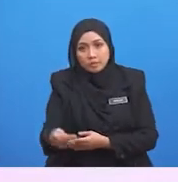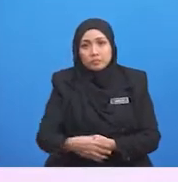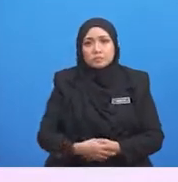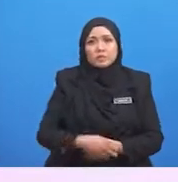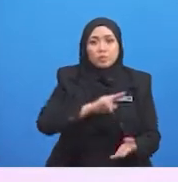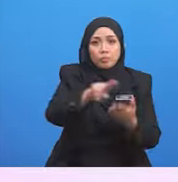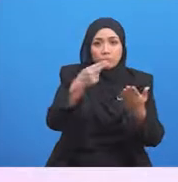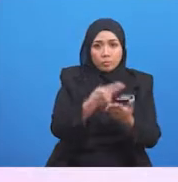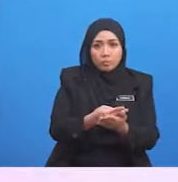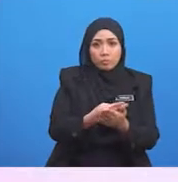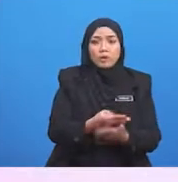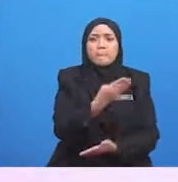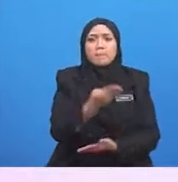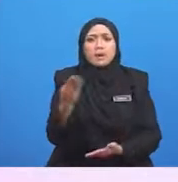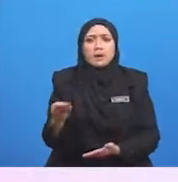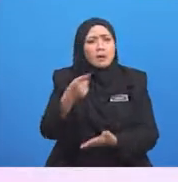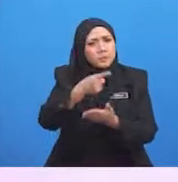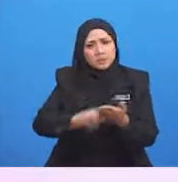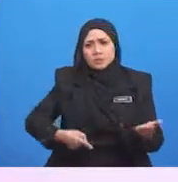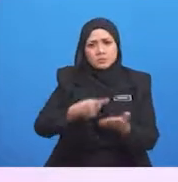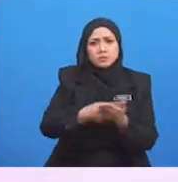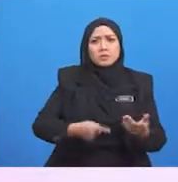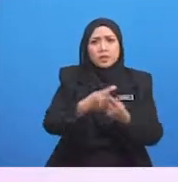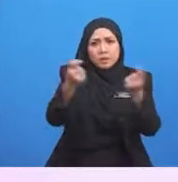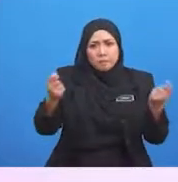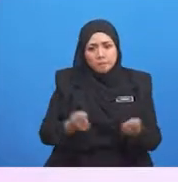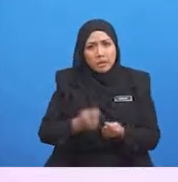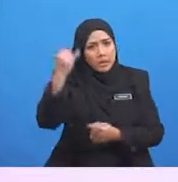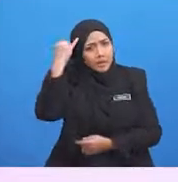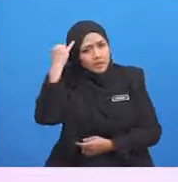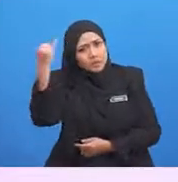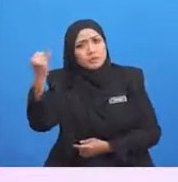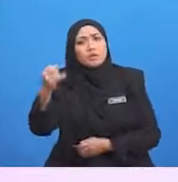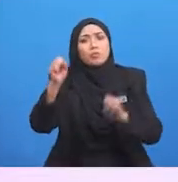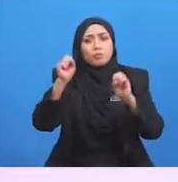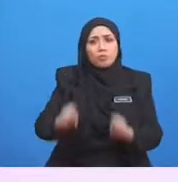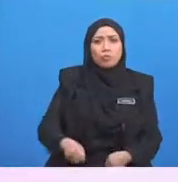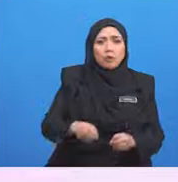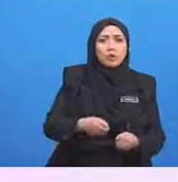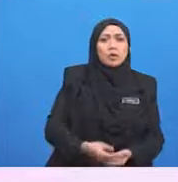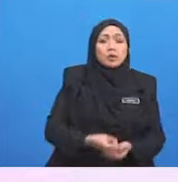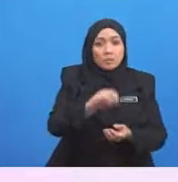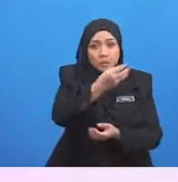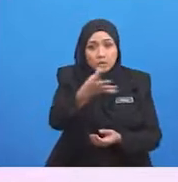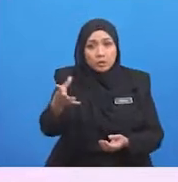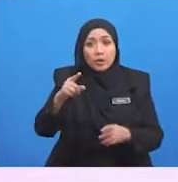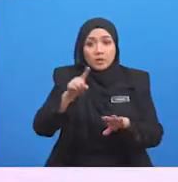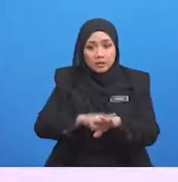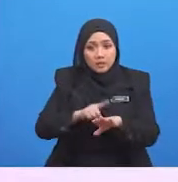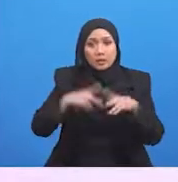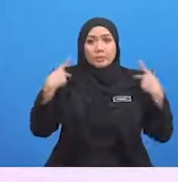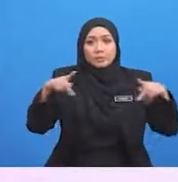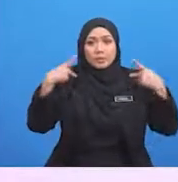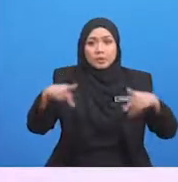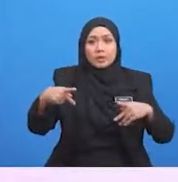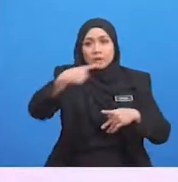sahaja barang, tempat, perkhidmatan, malah idea yang boleh ditawarkan di pasaran kerana dikehendaki